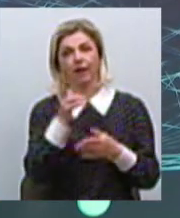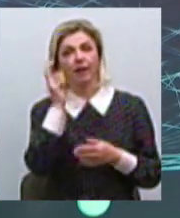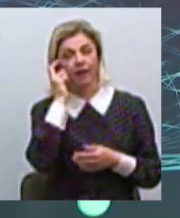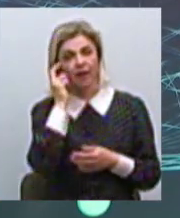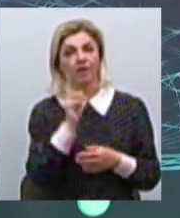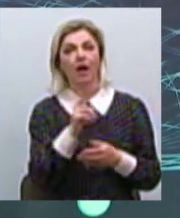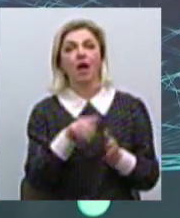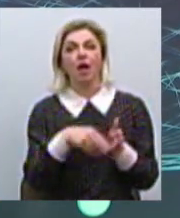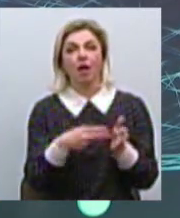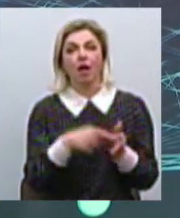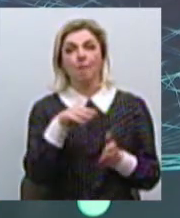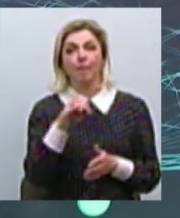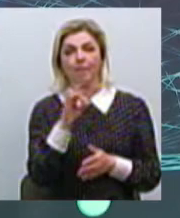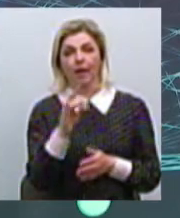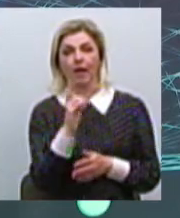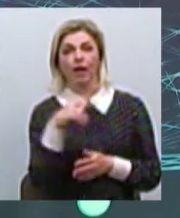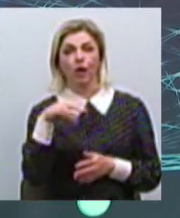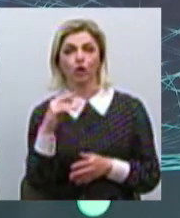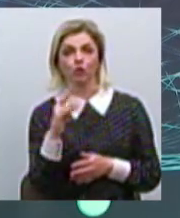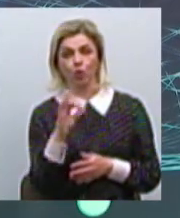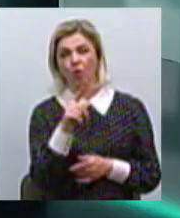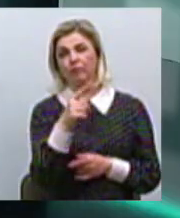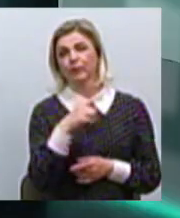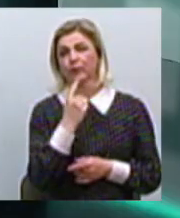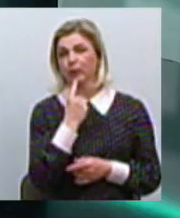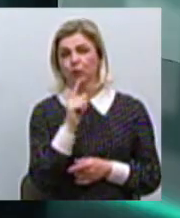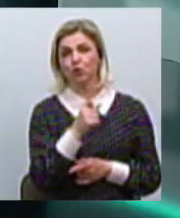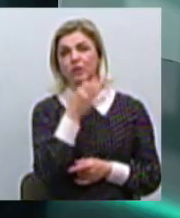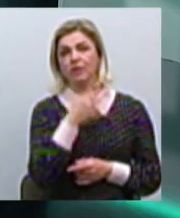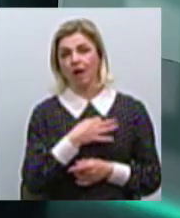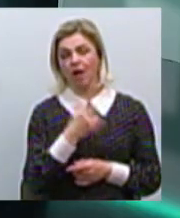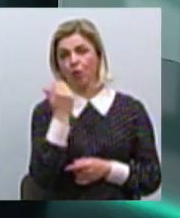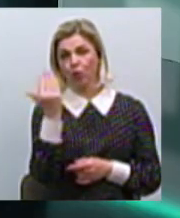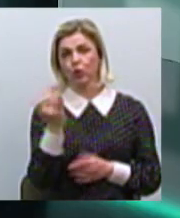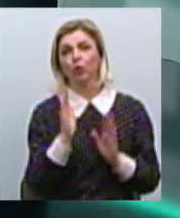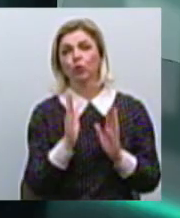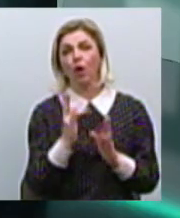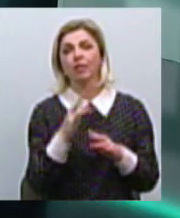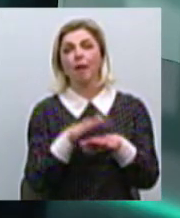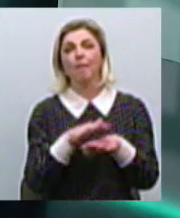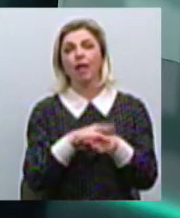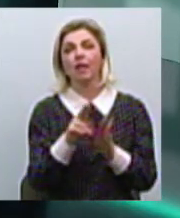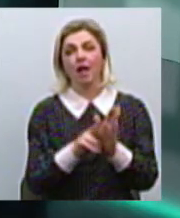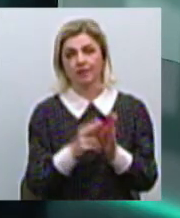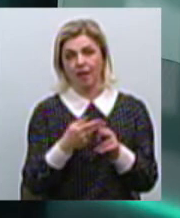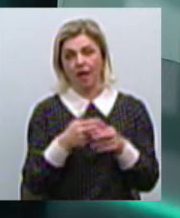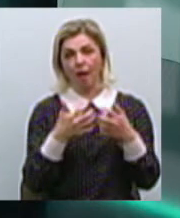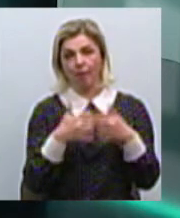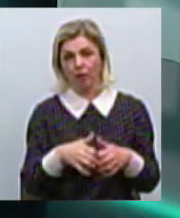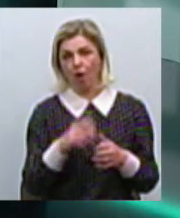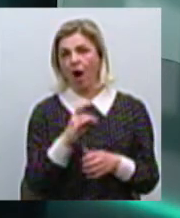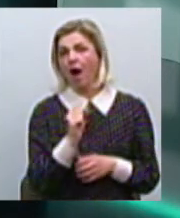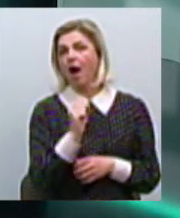мера Кличка, то він навряд чи нам щось скаже, бо воно тільки у нього на балансі сама ця апаратура, а не ті